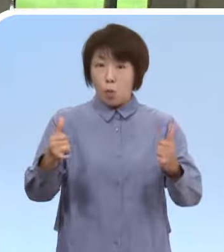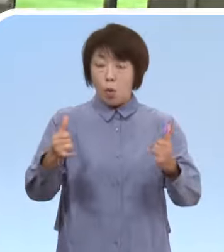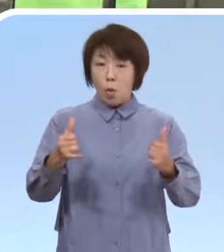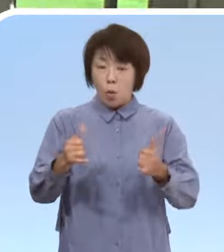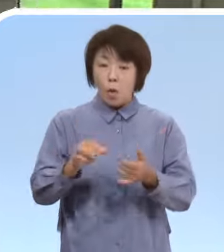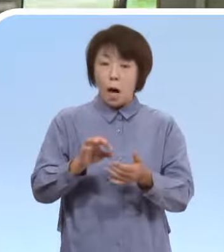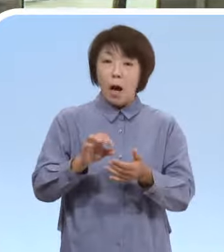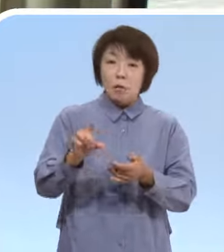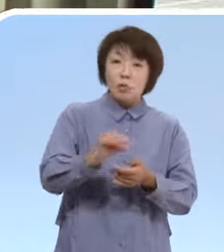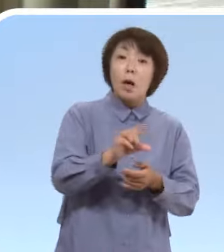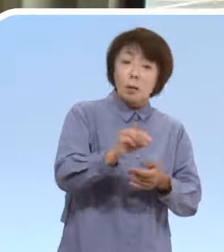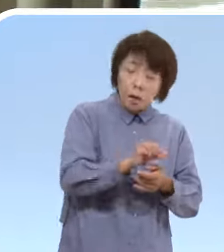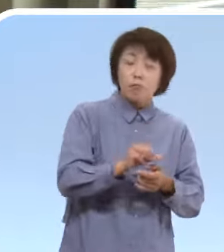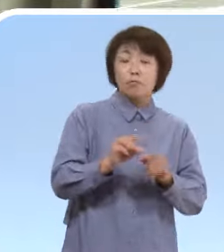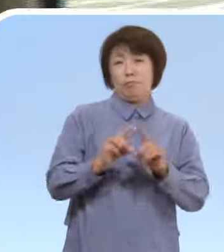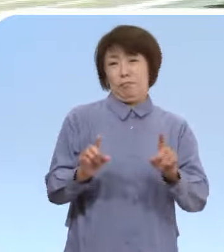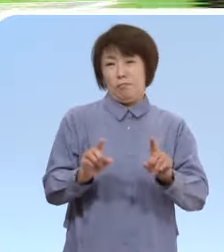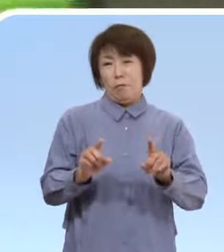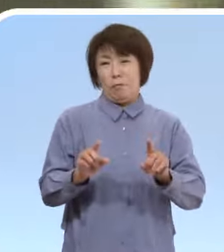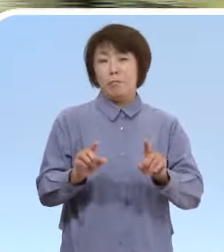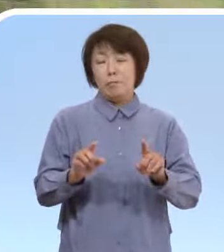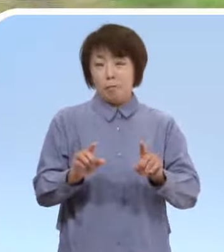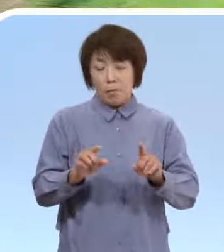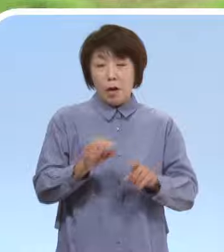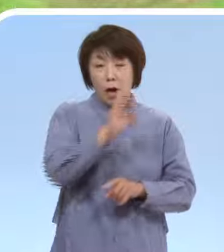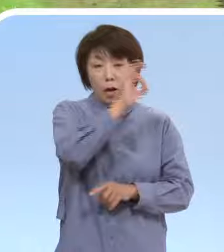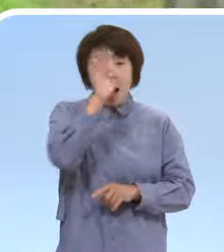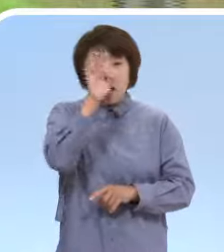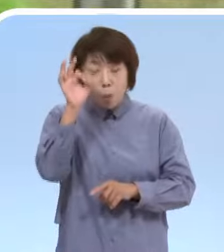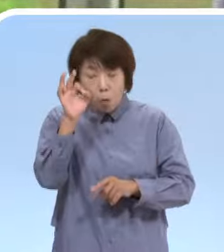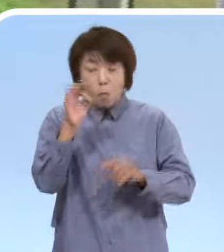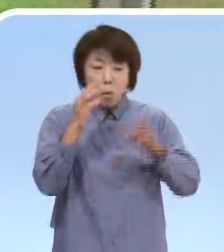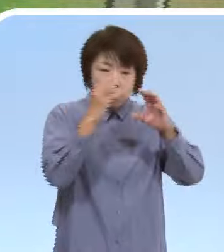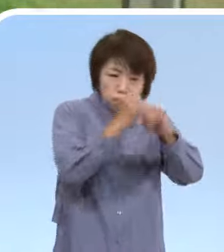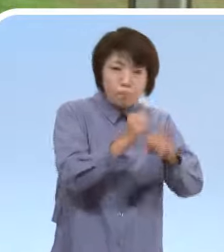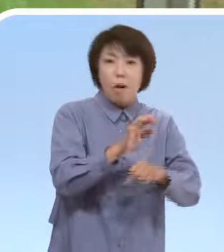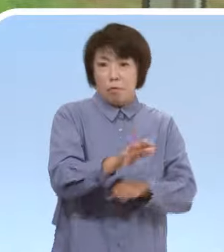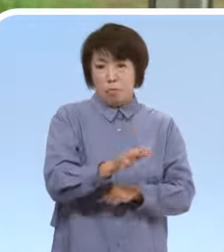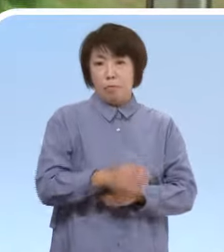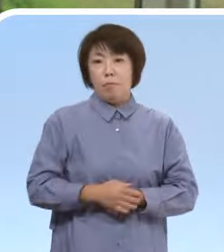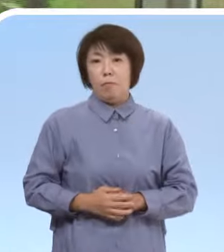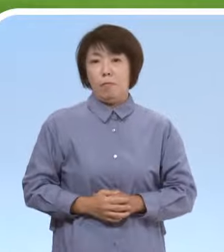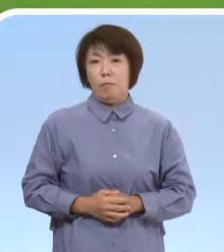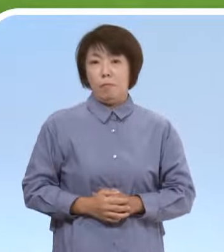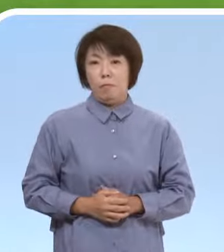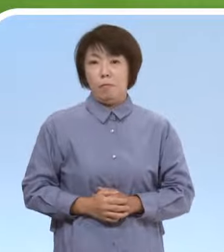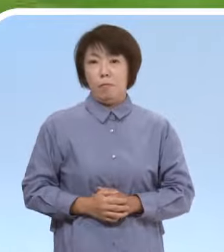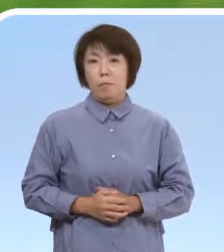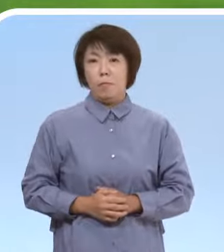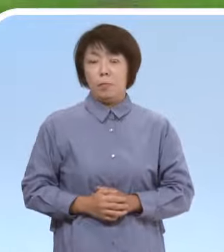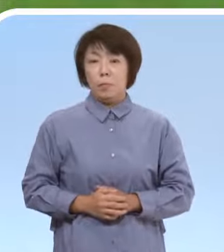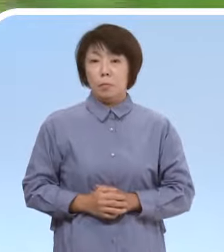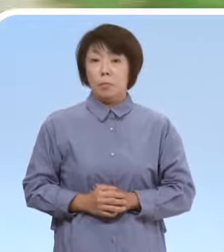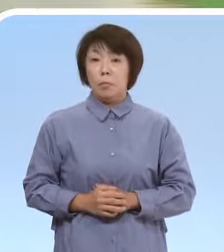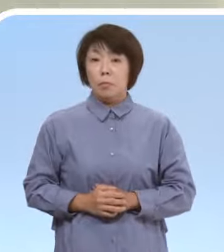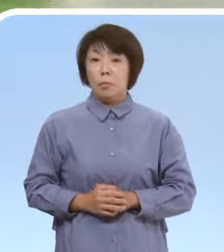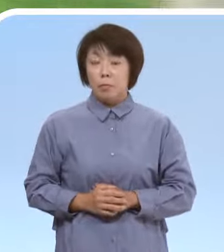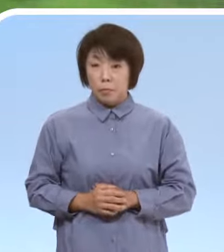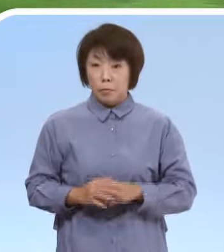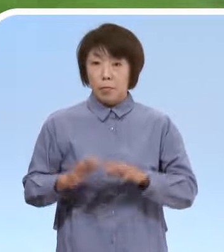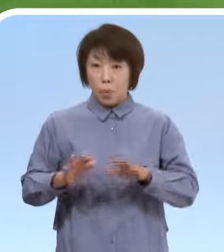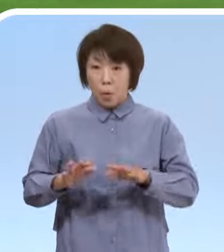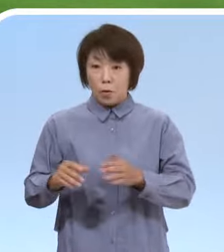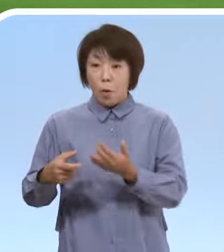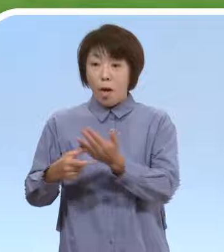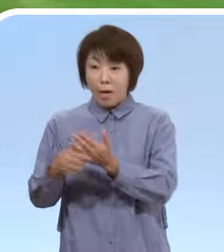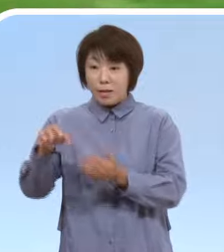として活躍しているのはもちろん、実は観光にも力を入れているんです。そして各